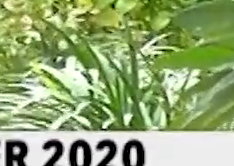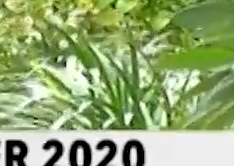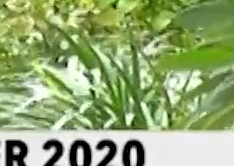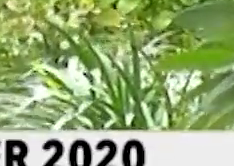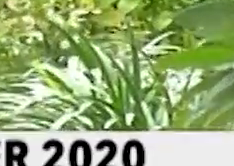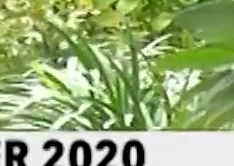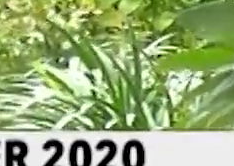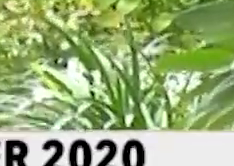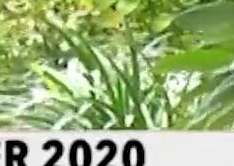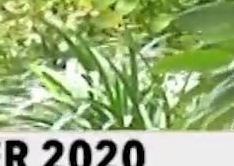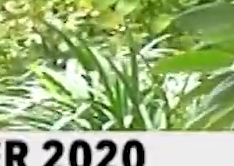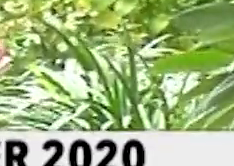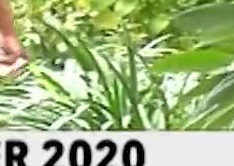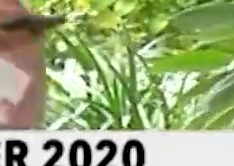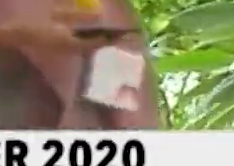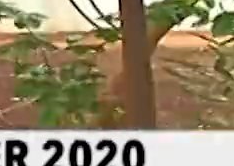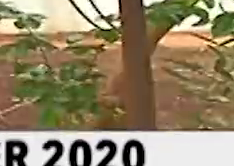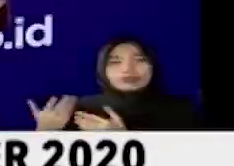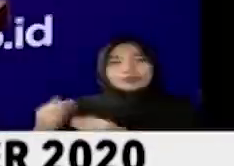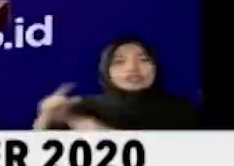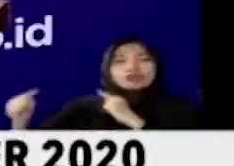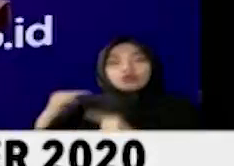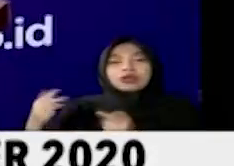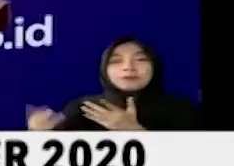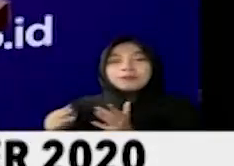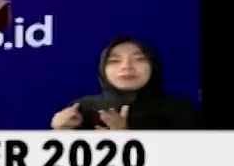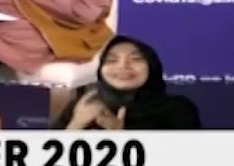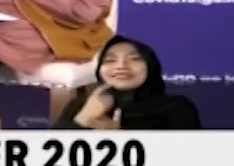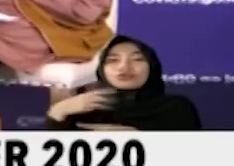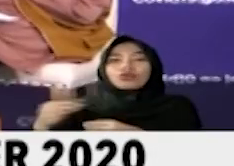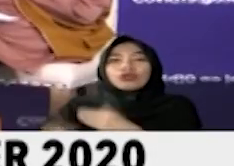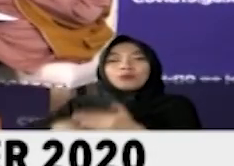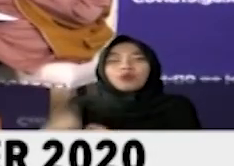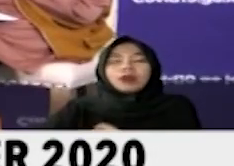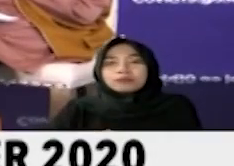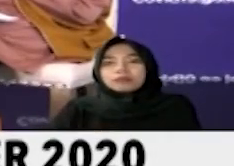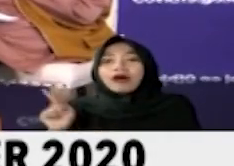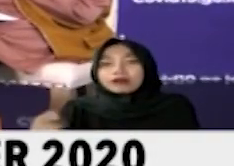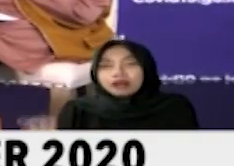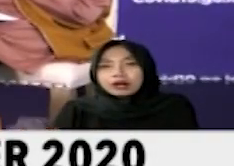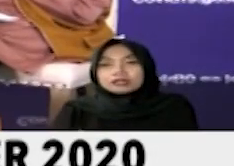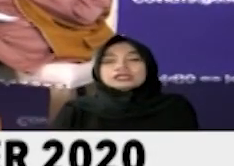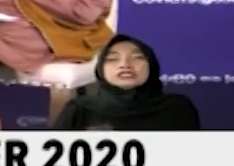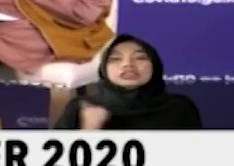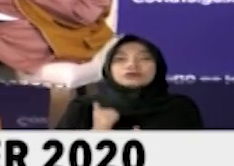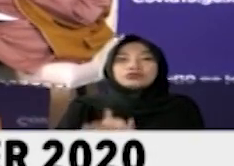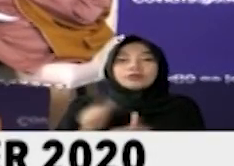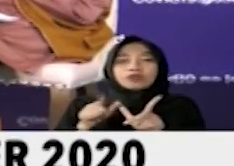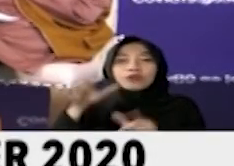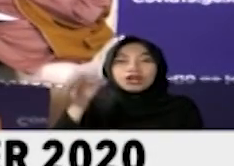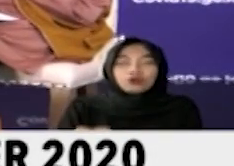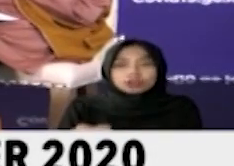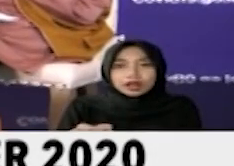juga mempengaruhi naiknya angka COVID-19. Juru bicara Satgas COVID-19 Wiku Adhisa Smito menyatakan,